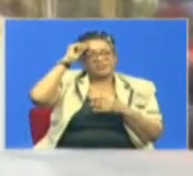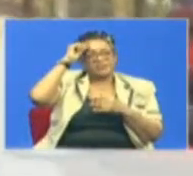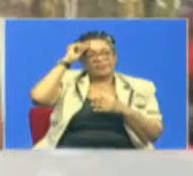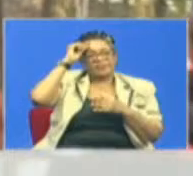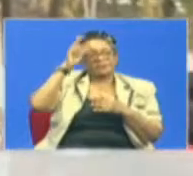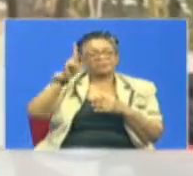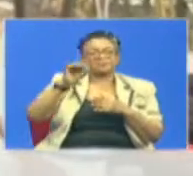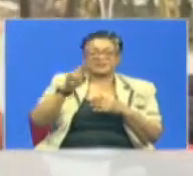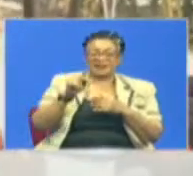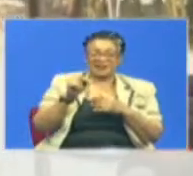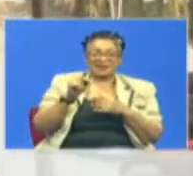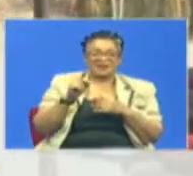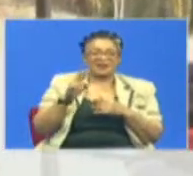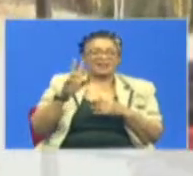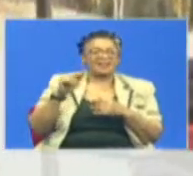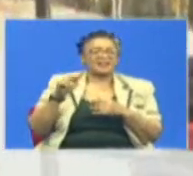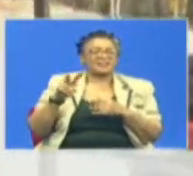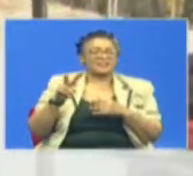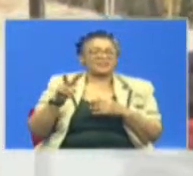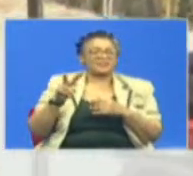Kennedy Mureithi, NTV.